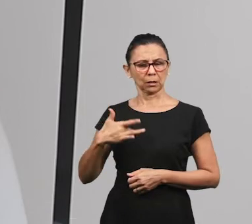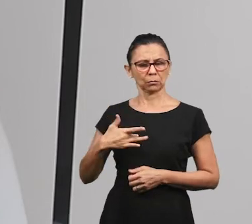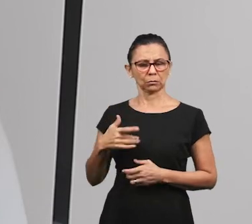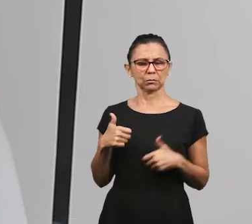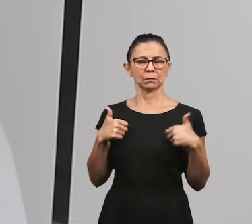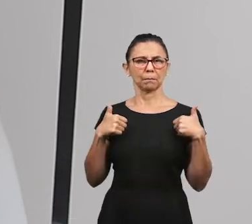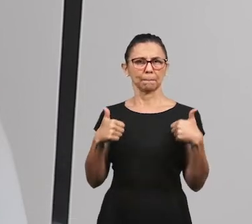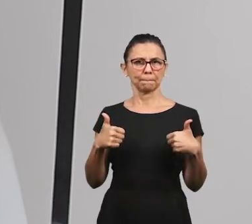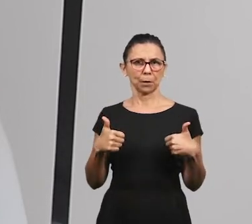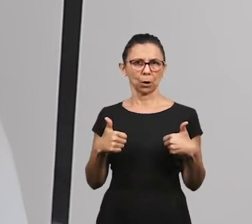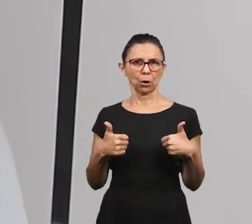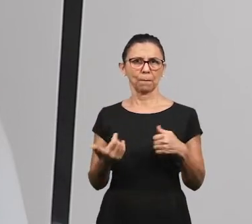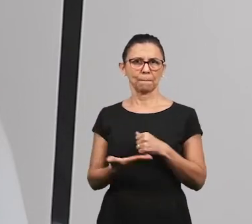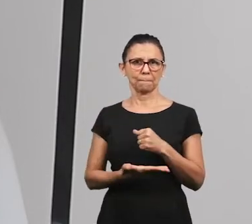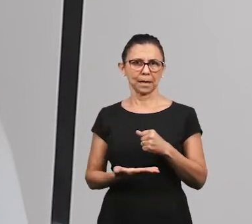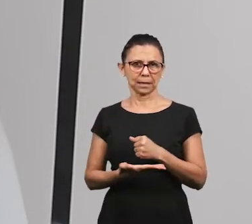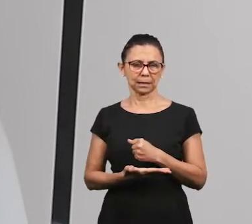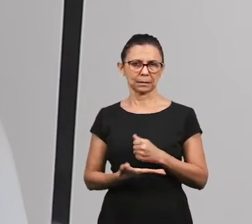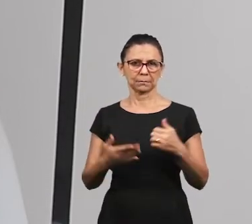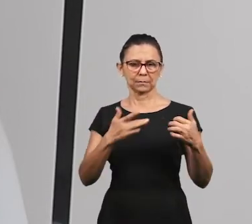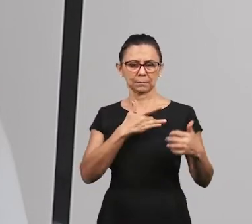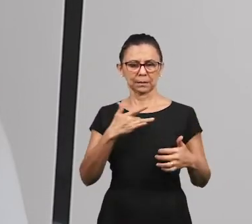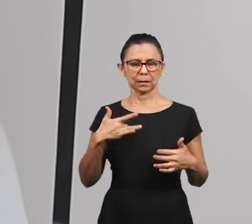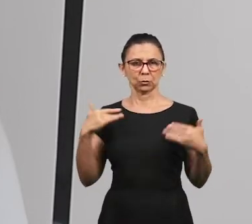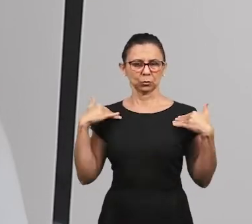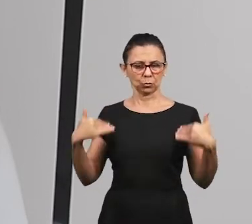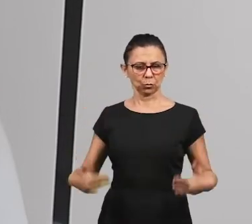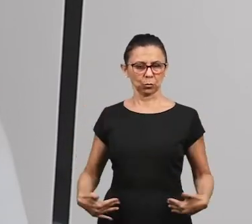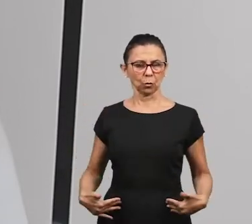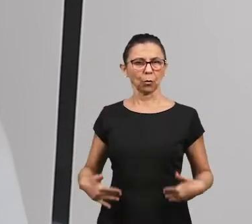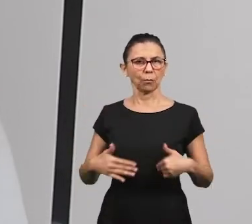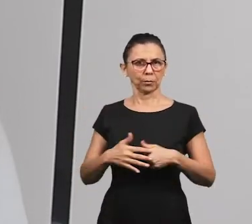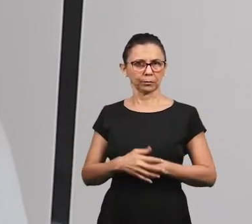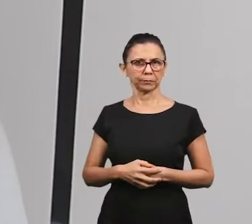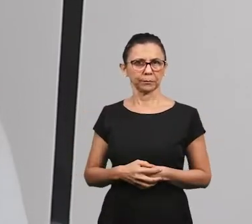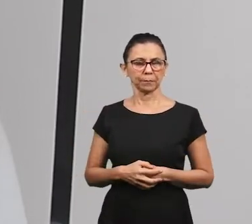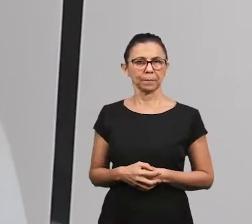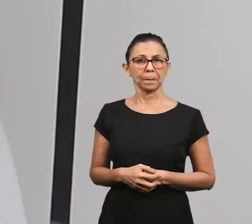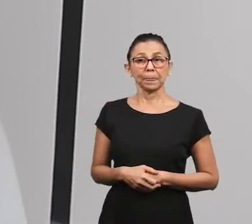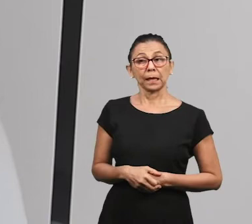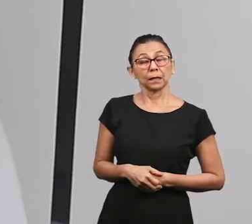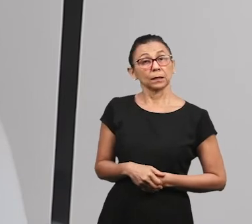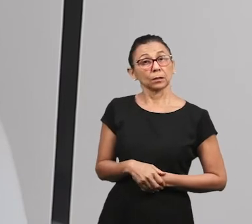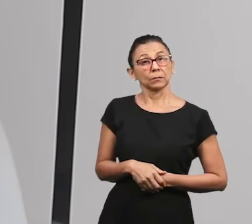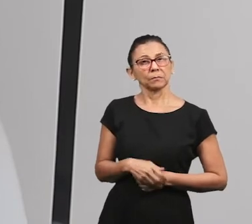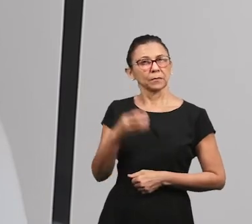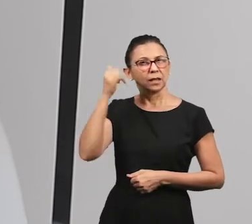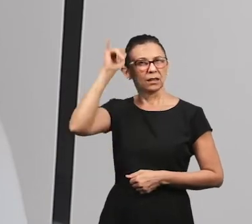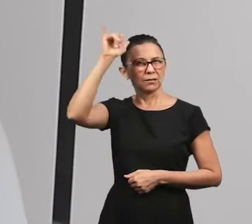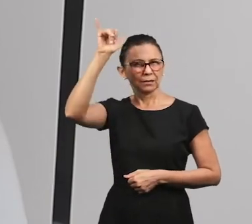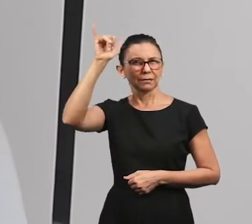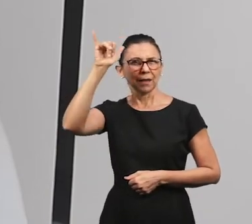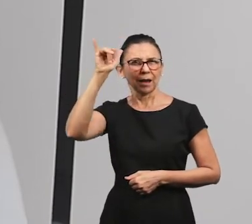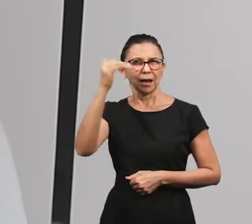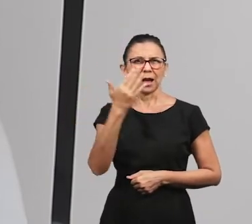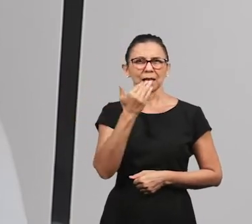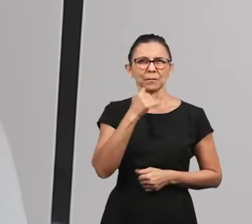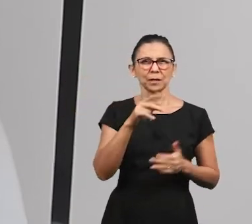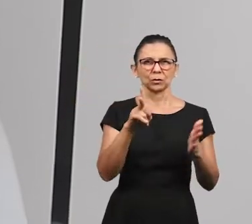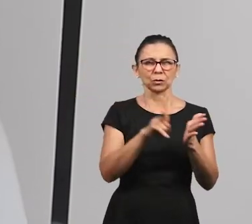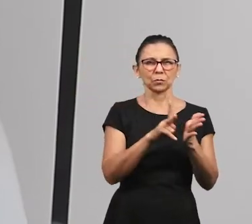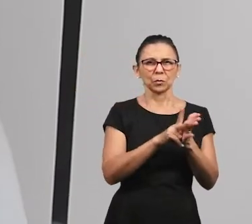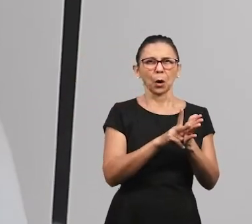что эти продукты питания должны быть базой его питания. И эти